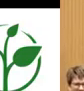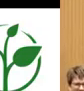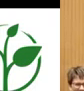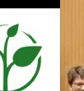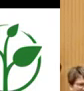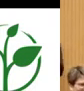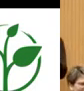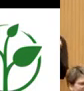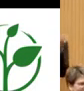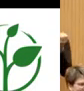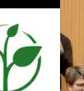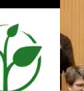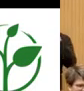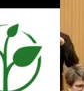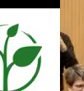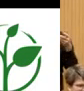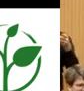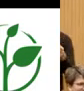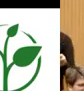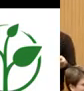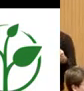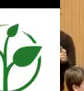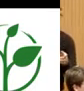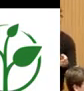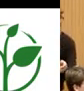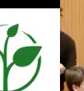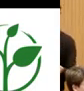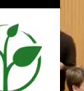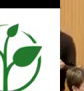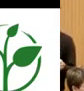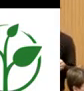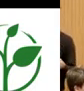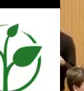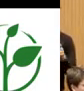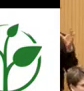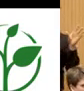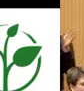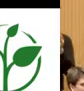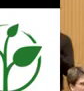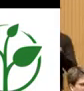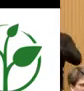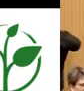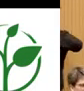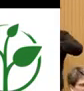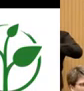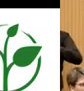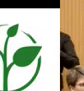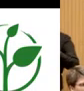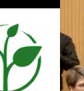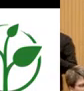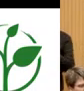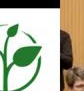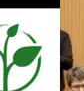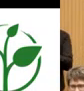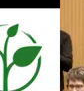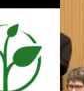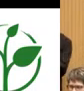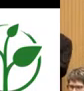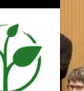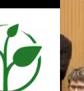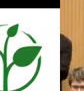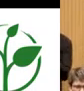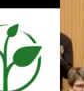gehören auch Veranstaltungen dabei, wie das gemeinsame Kochen und einfach ins Gespräch miteinander kommen. Sven Grebner hatte das